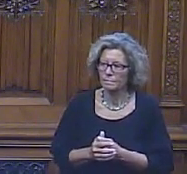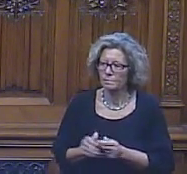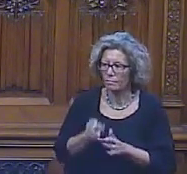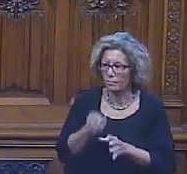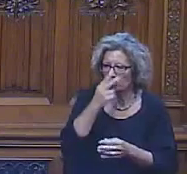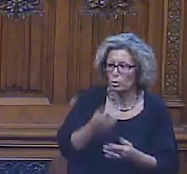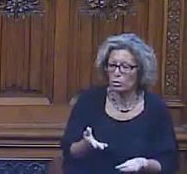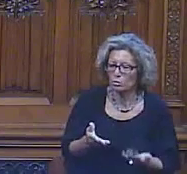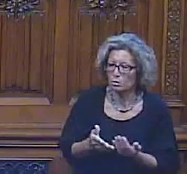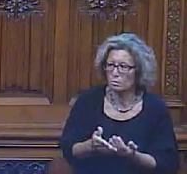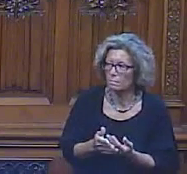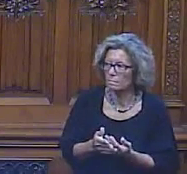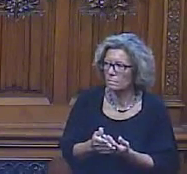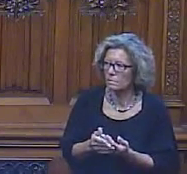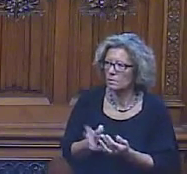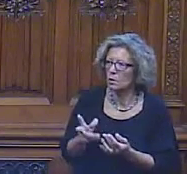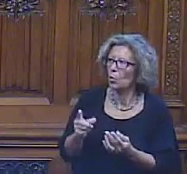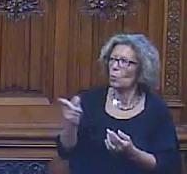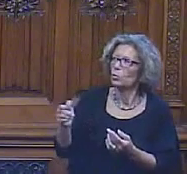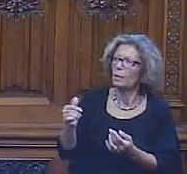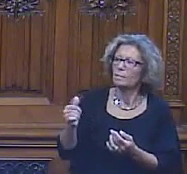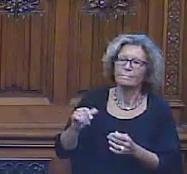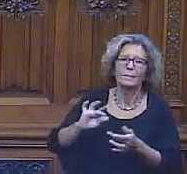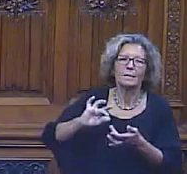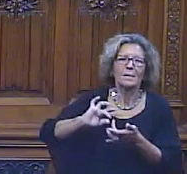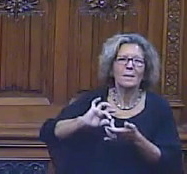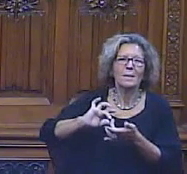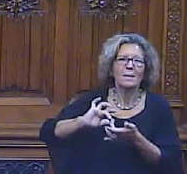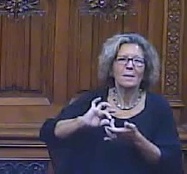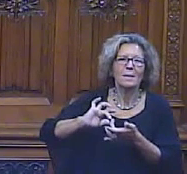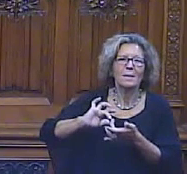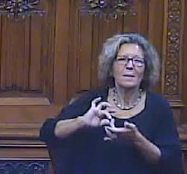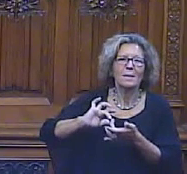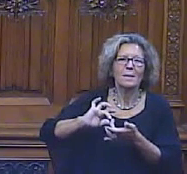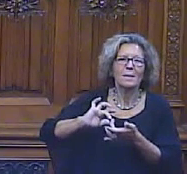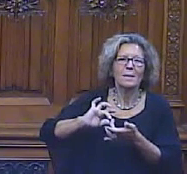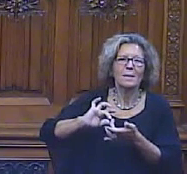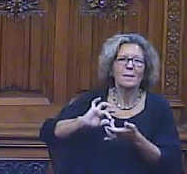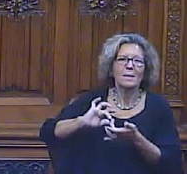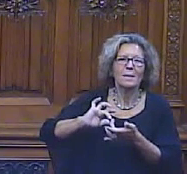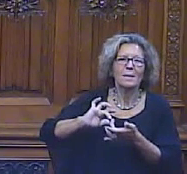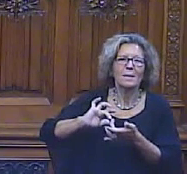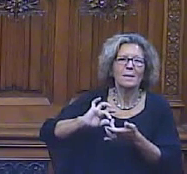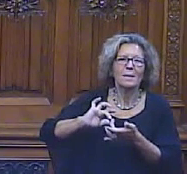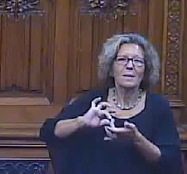Wie das Ganze wird. Oder es zirkuliert im Internet aus vom Westbahnhof,